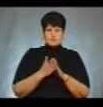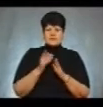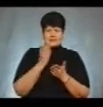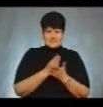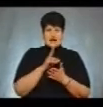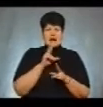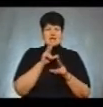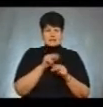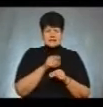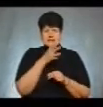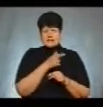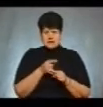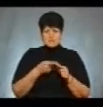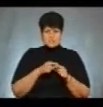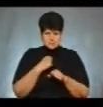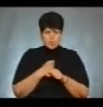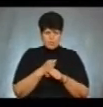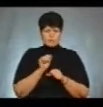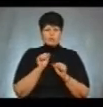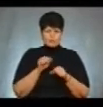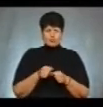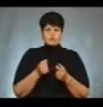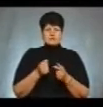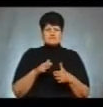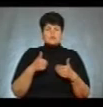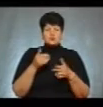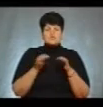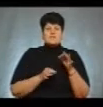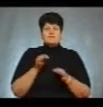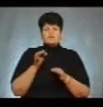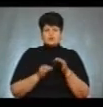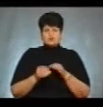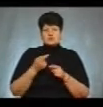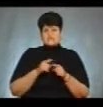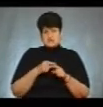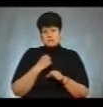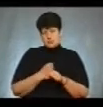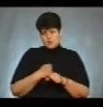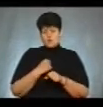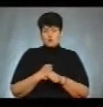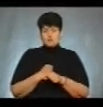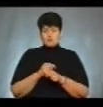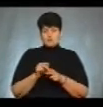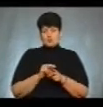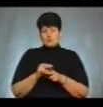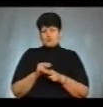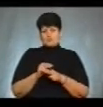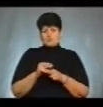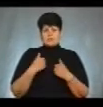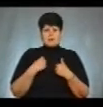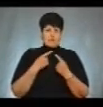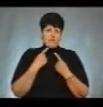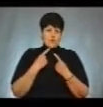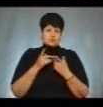термін на ці роботи, можна відповідно звернутися до суду, і це ми зробимо і відкоригуємо. Я просто говорю,